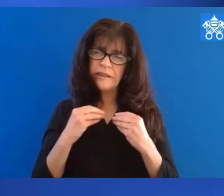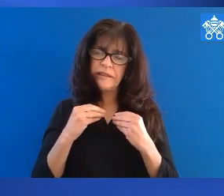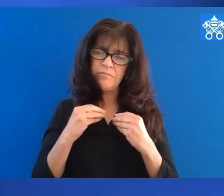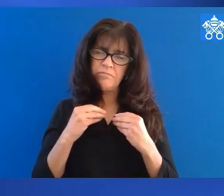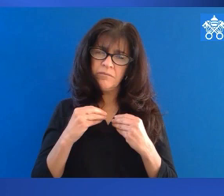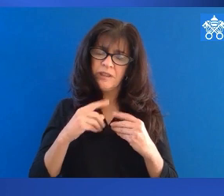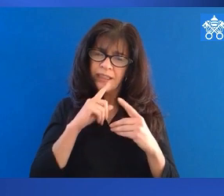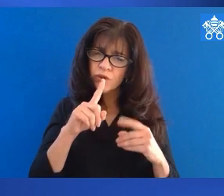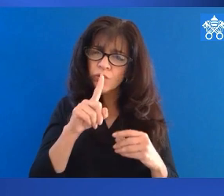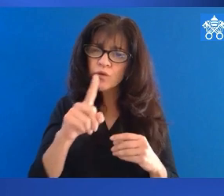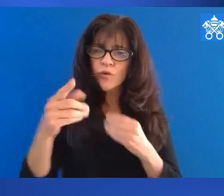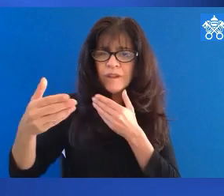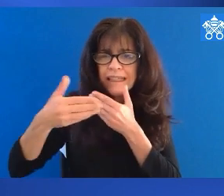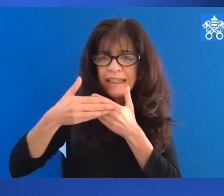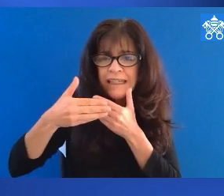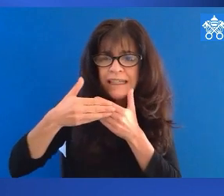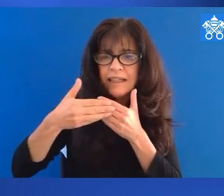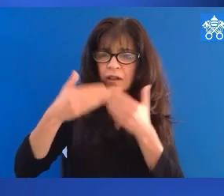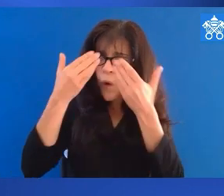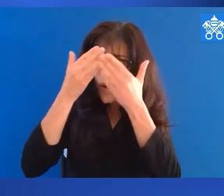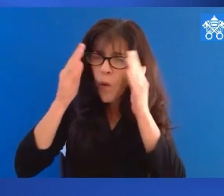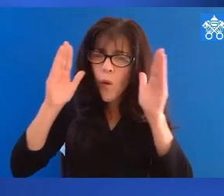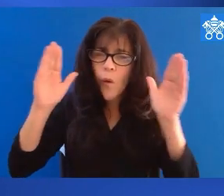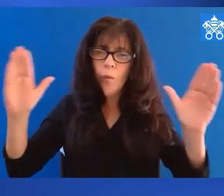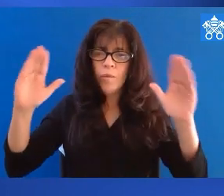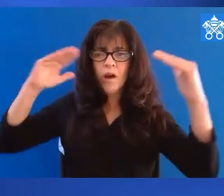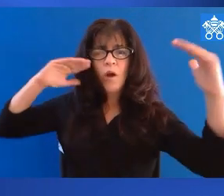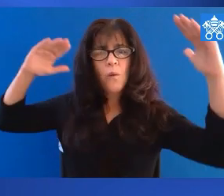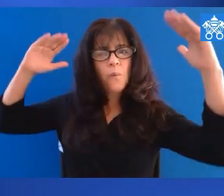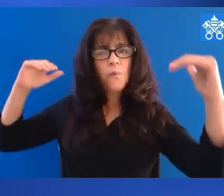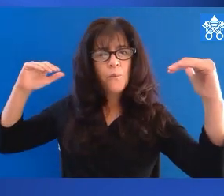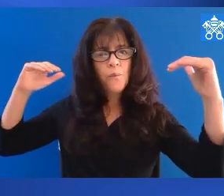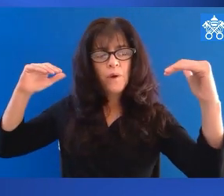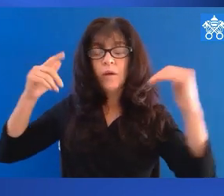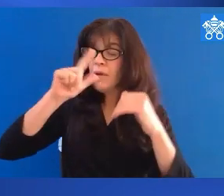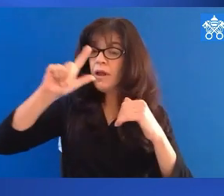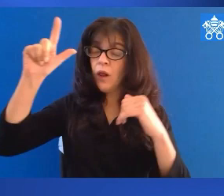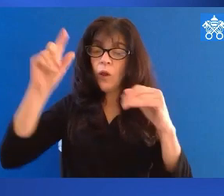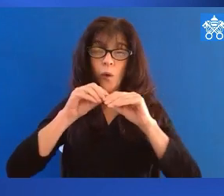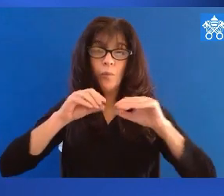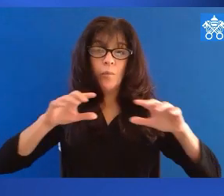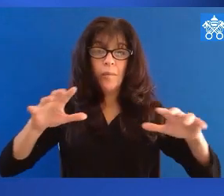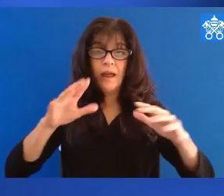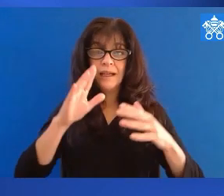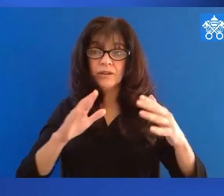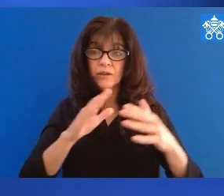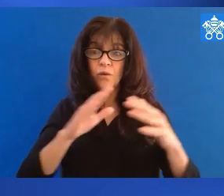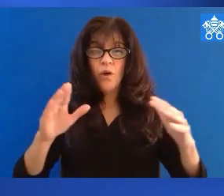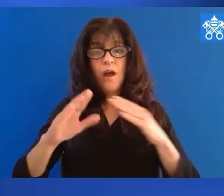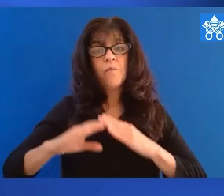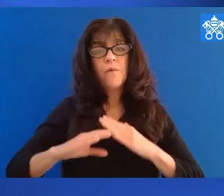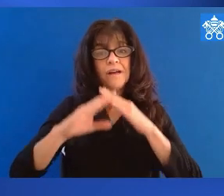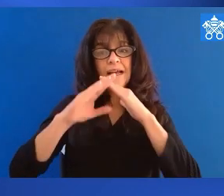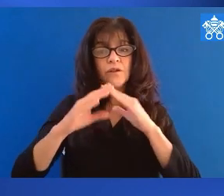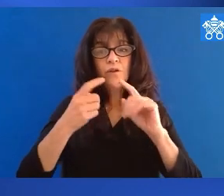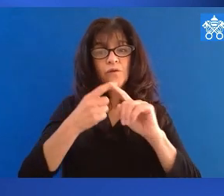is truthful, it is near, it opens to us the doors of hope. May the Lord bless you all and